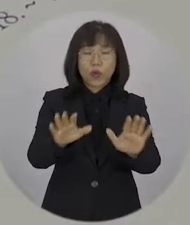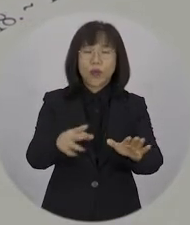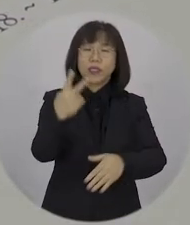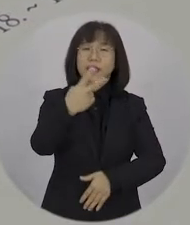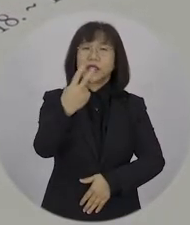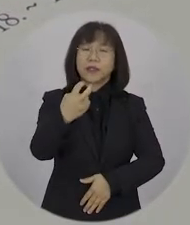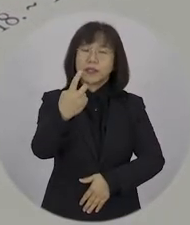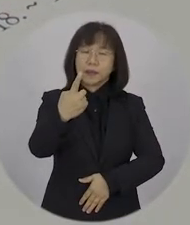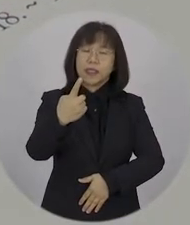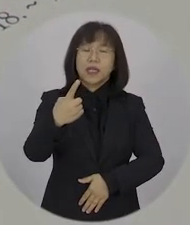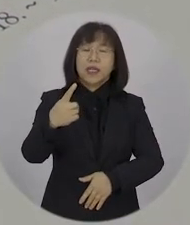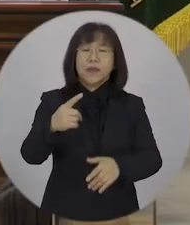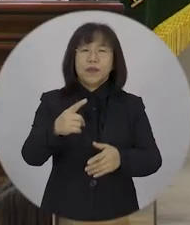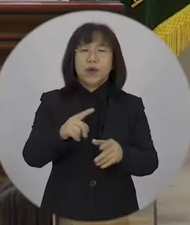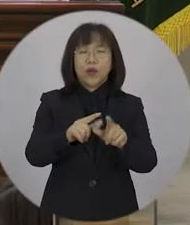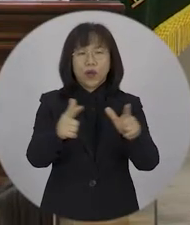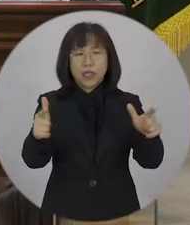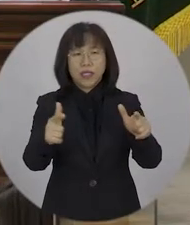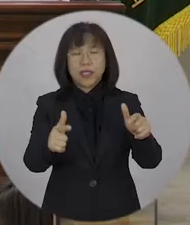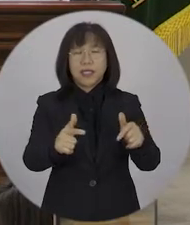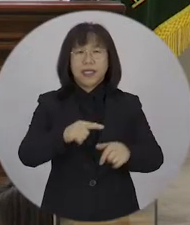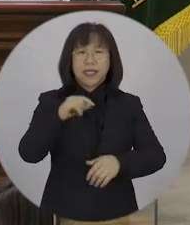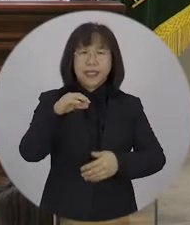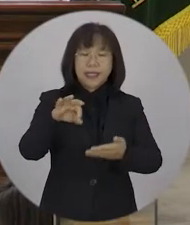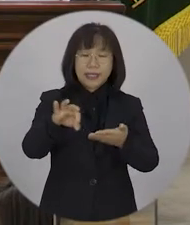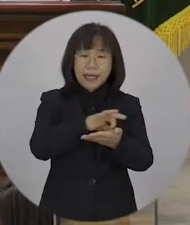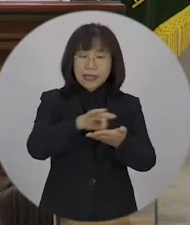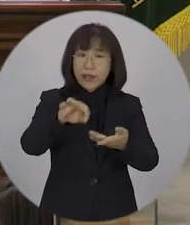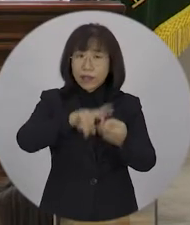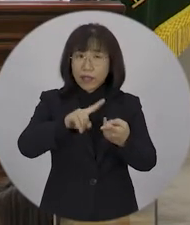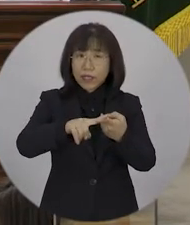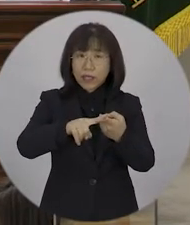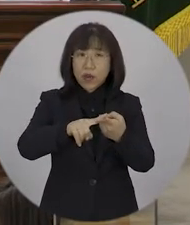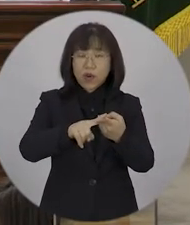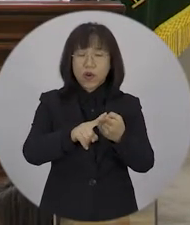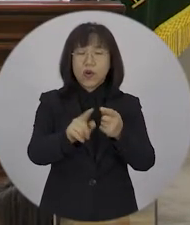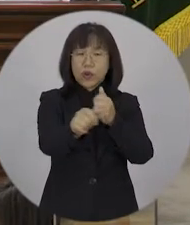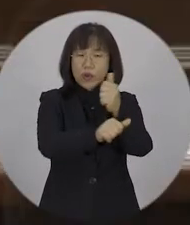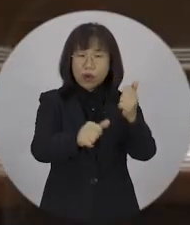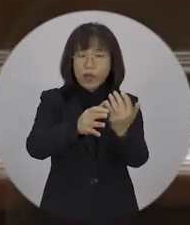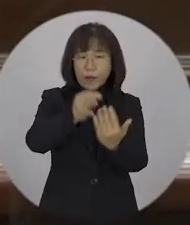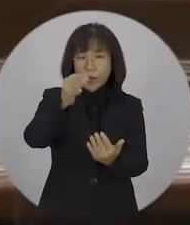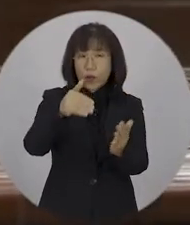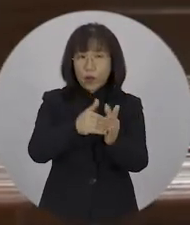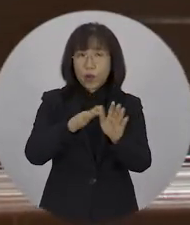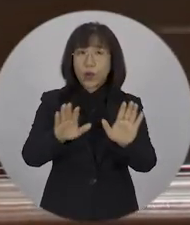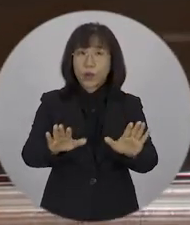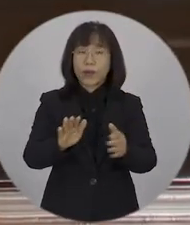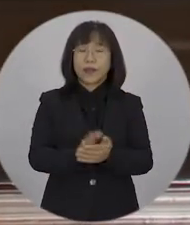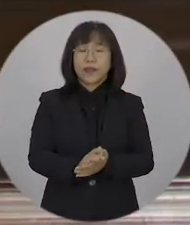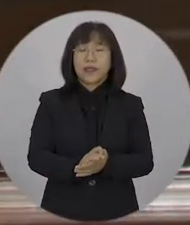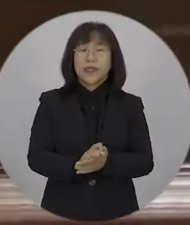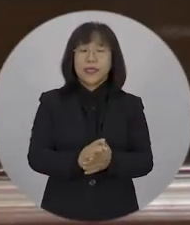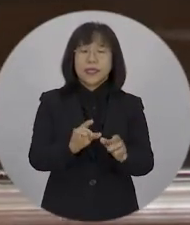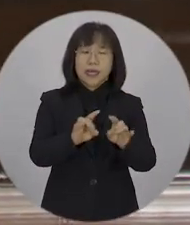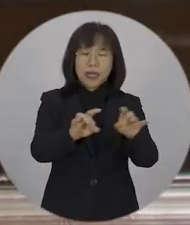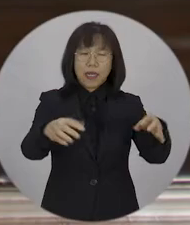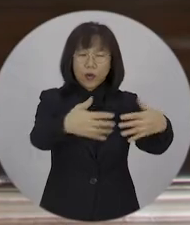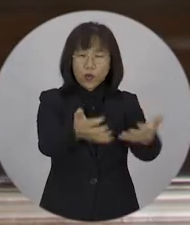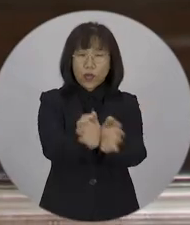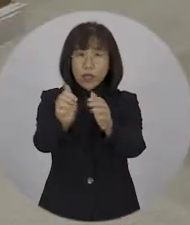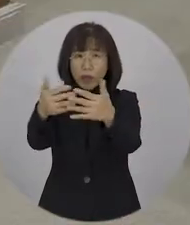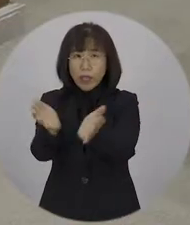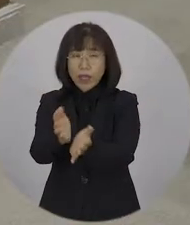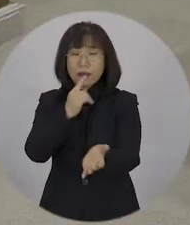서울특별시 강서구 결산 검사 위원 선임의 건 등 을 의결했습니다 2번째 284회 임시회에서 는